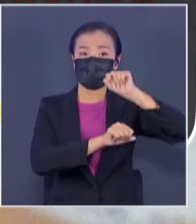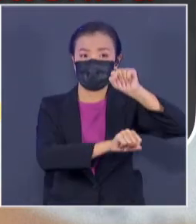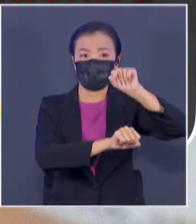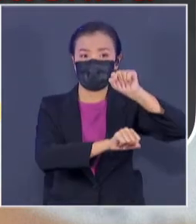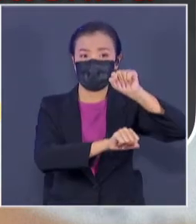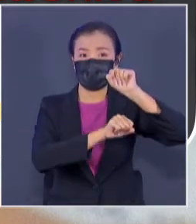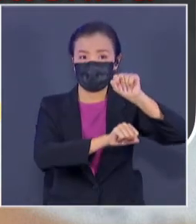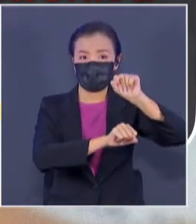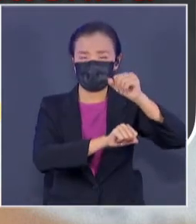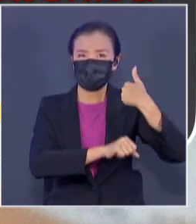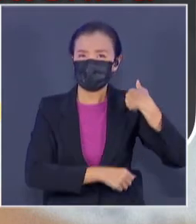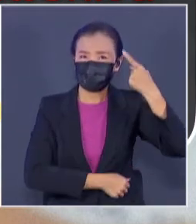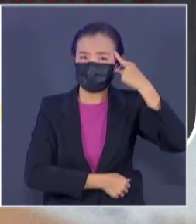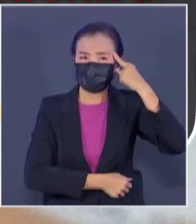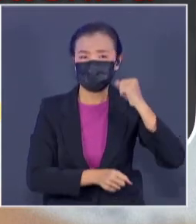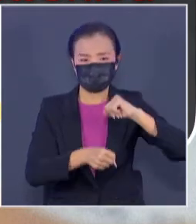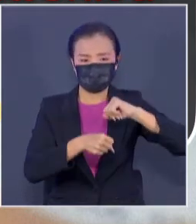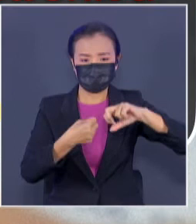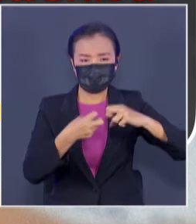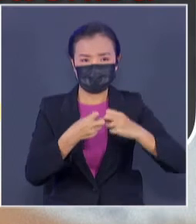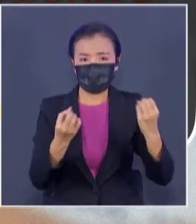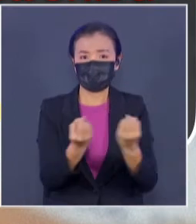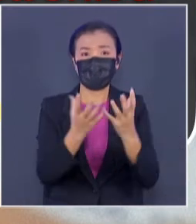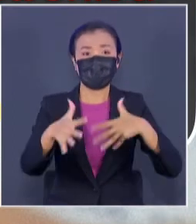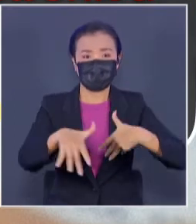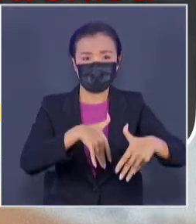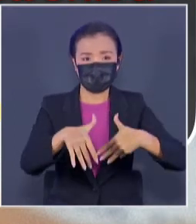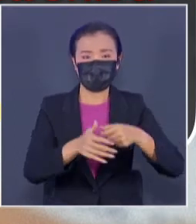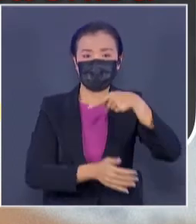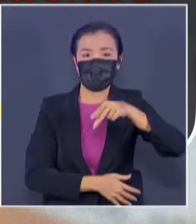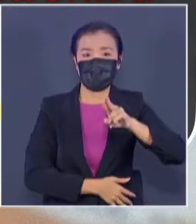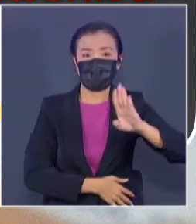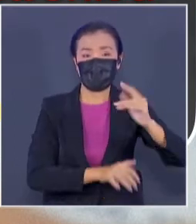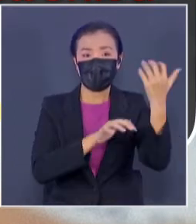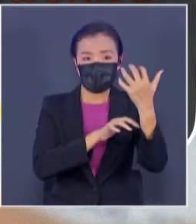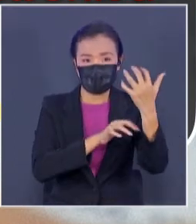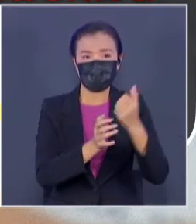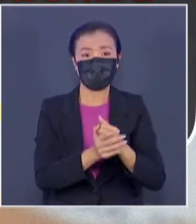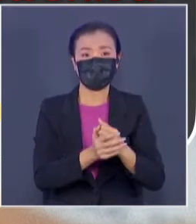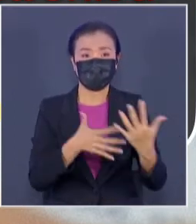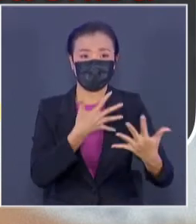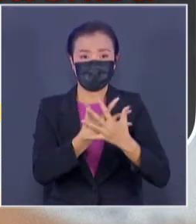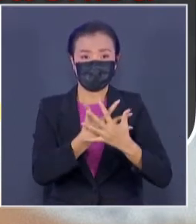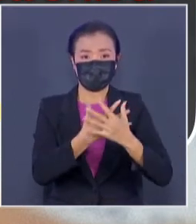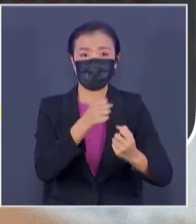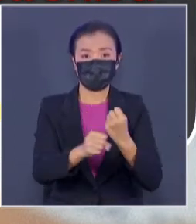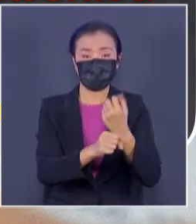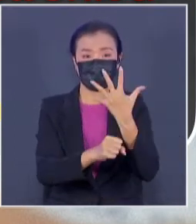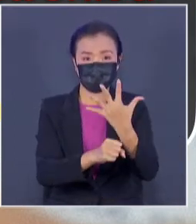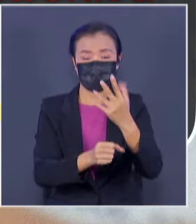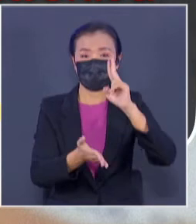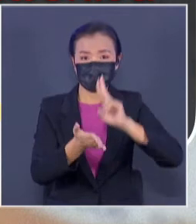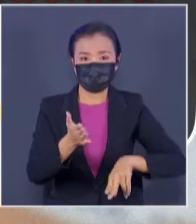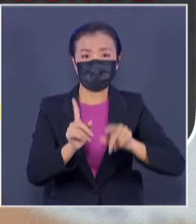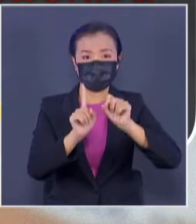โดยประการที่น่าจะก่อให้เกิดความเสียหายแก่พี่น้องประชาชนตามพ.ร.บ.คอมพิวเตอร์มีโทษจำคุกไม่เกิน5ปีหรือว่าปรับ